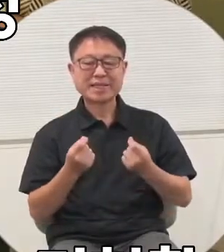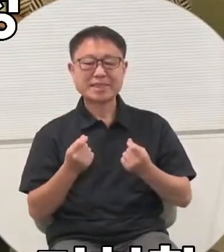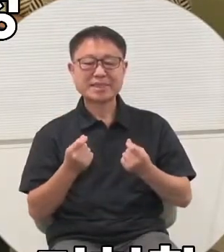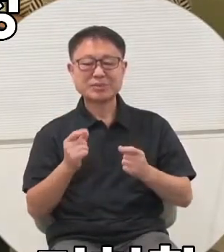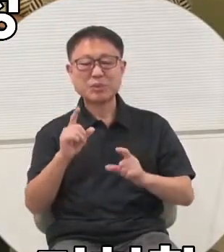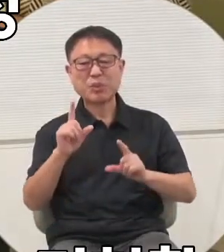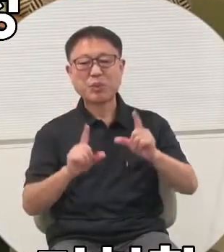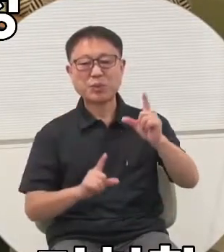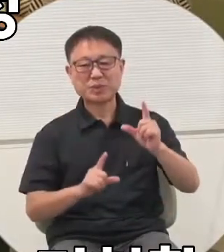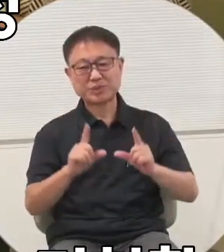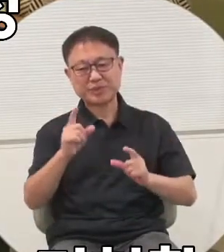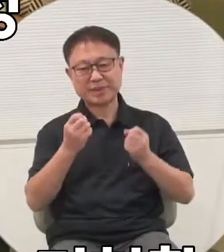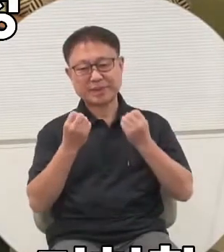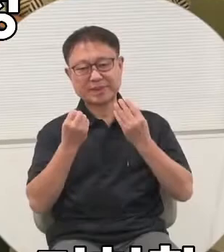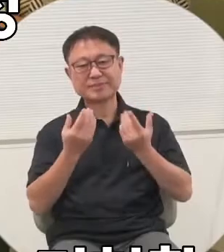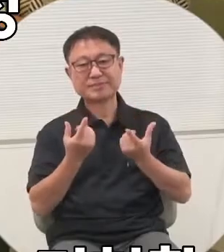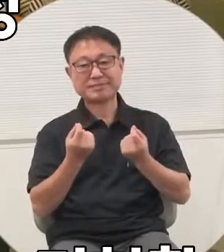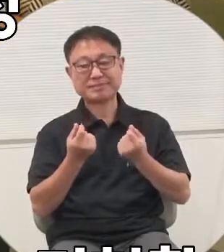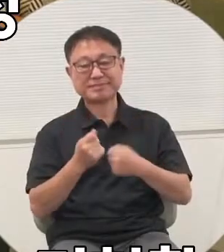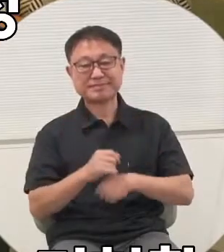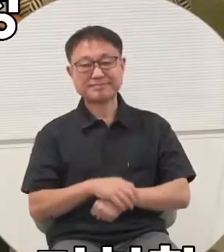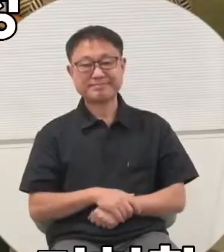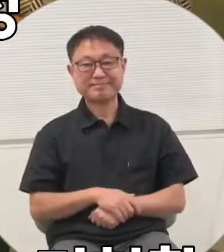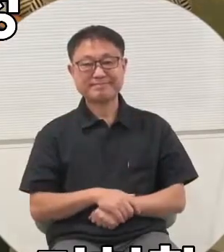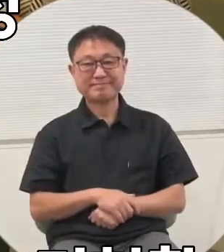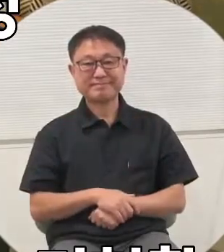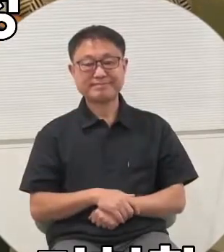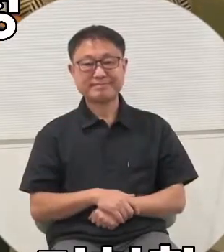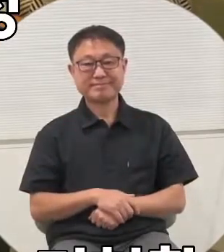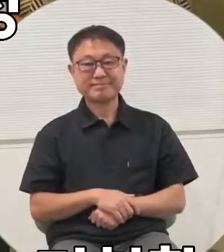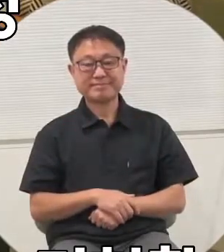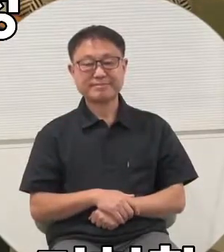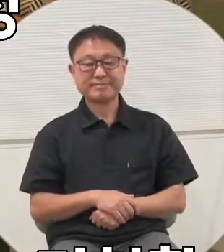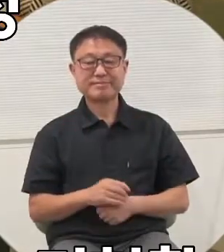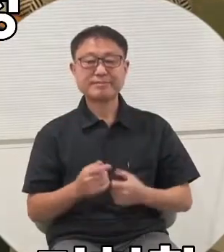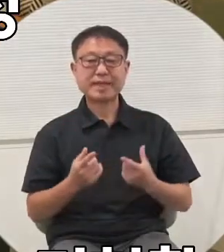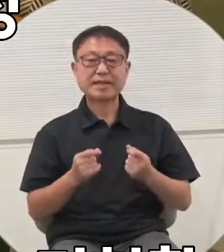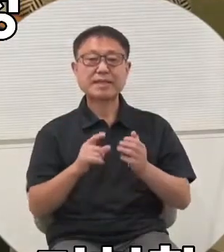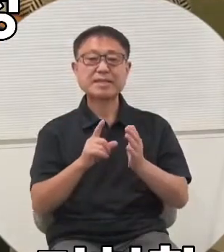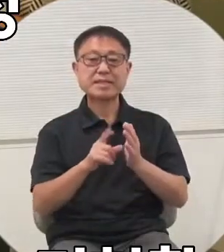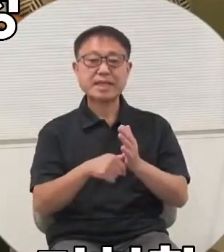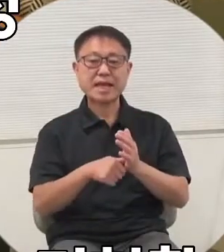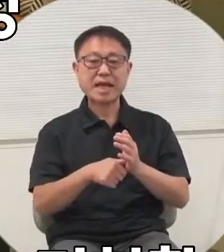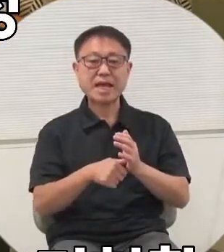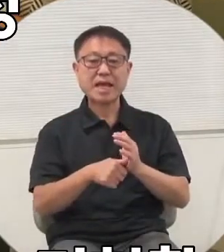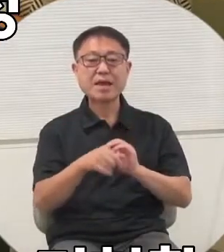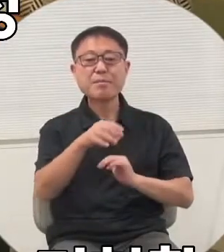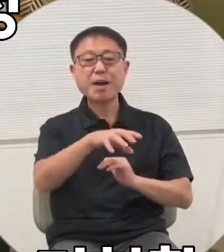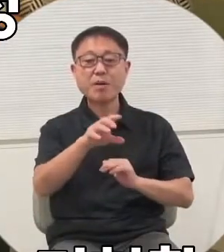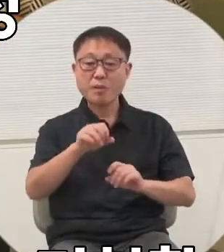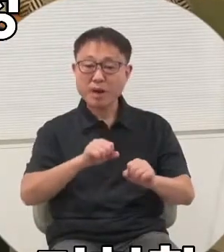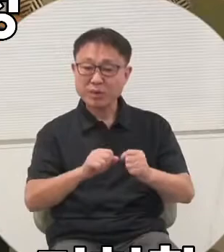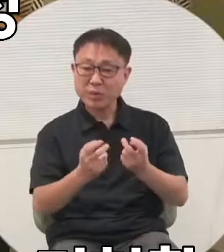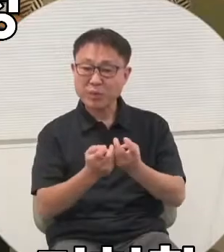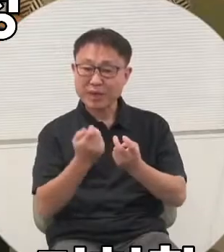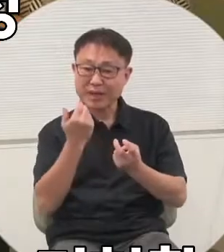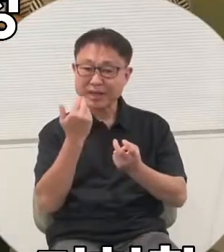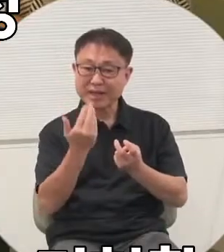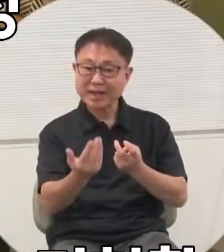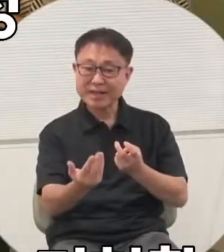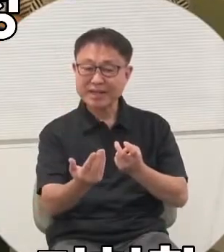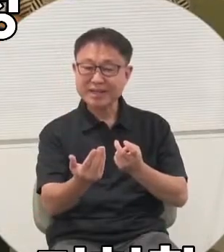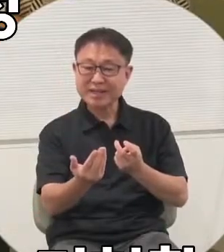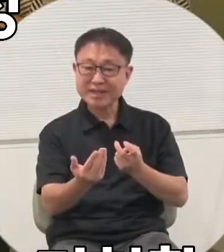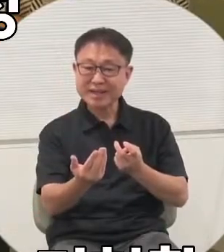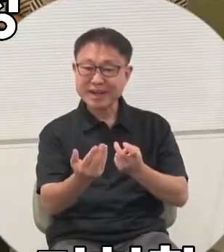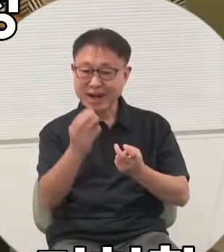또 펼쳐지고 있습니다. 그렇다면 이런 시대의 마을 활동을 어떻게 해야 될까요? 좀 제일 고수분들이기